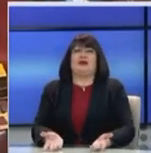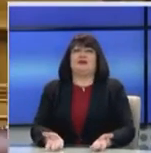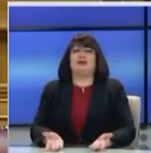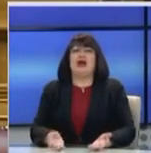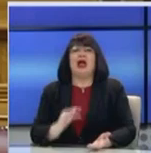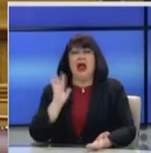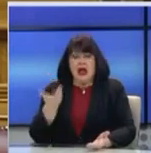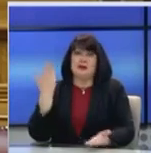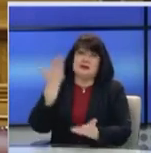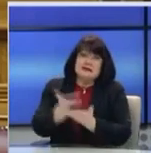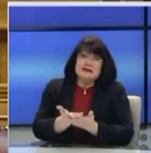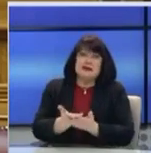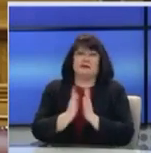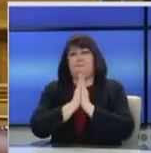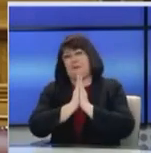Λοιπόν, εάν εισηγήσετε...